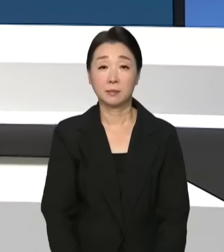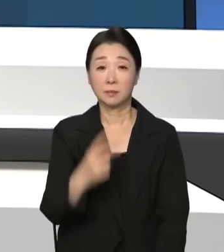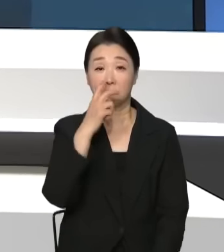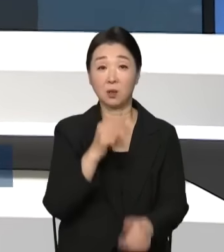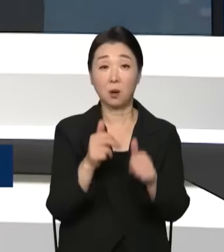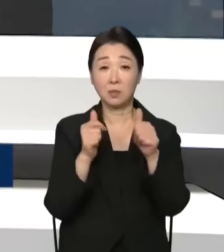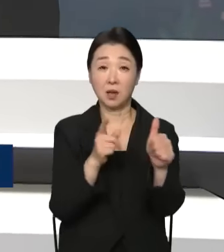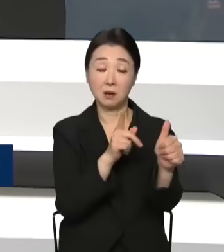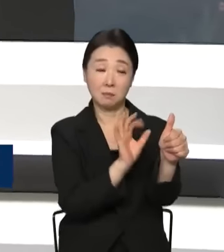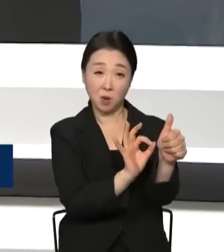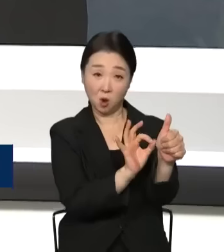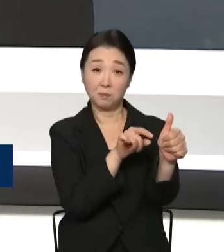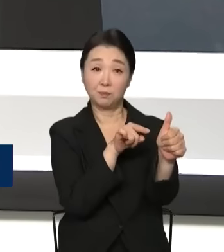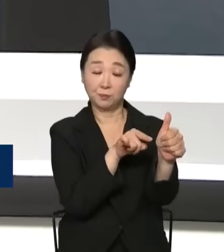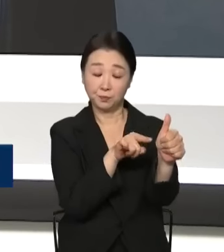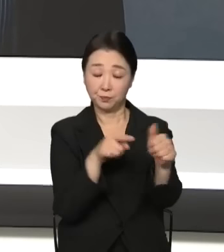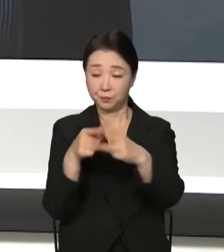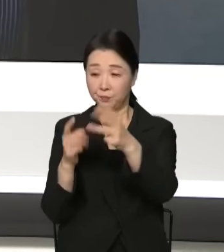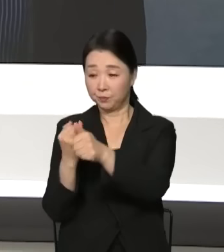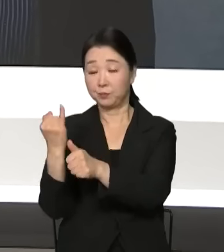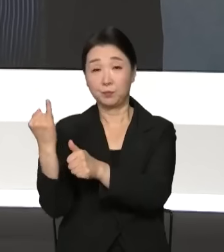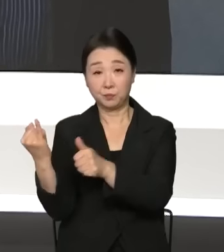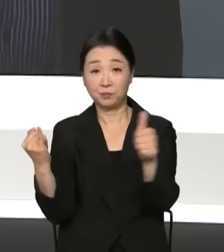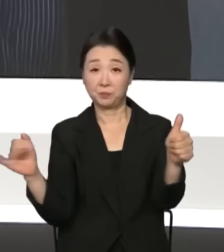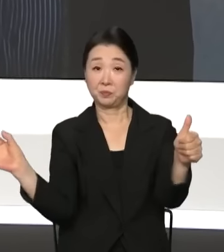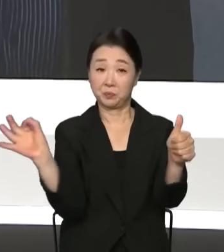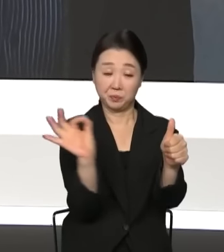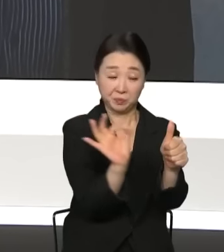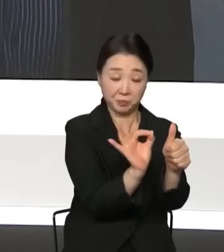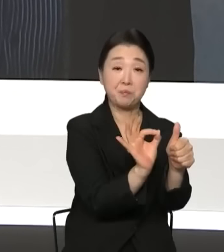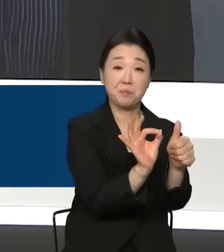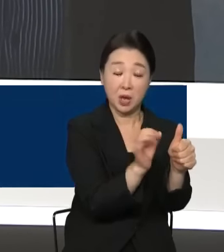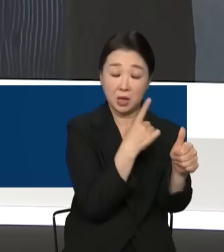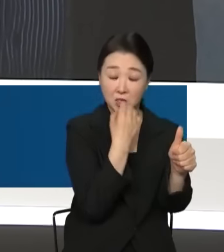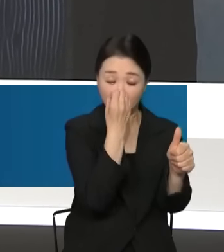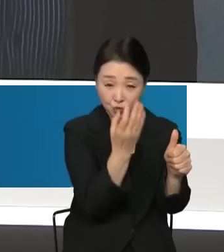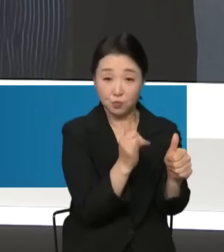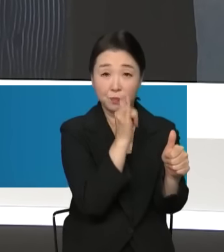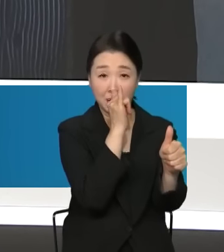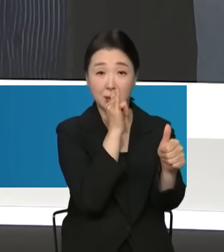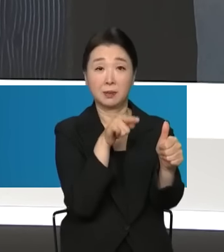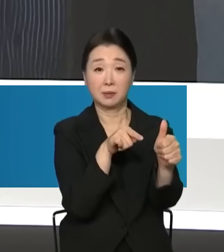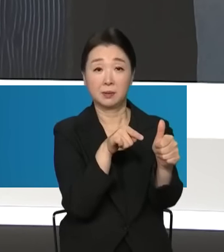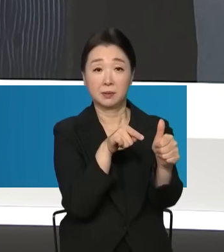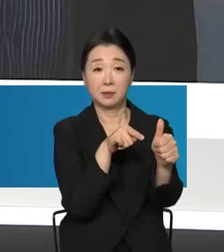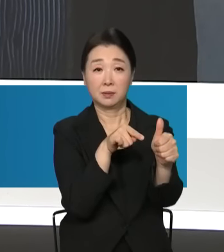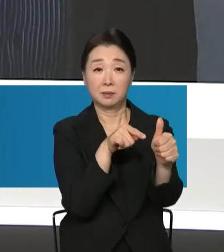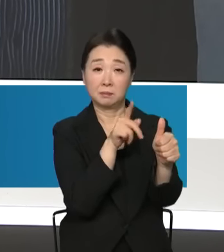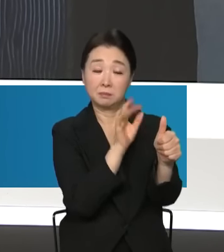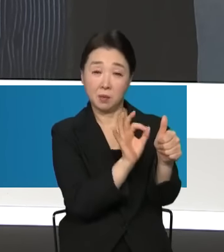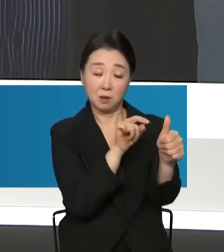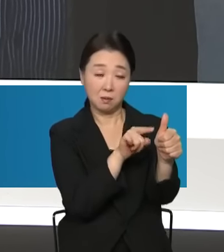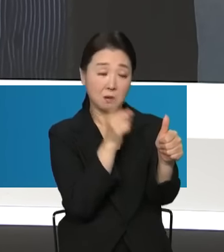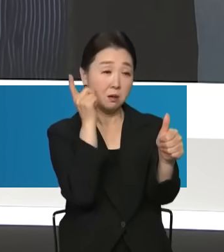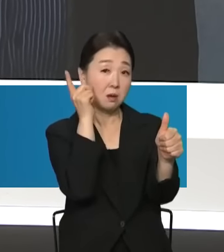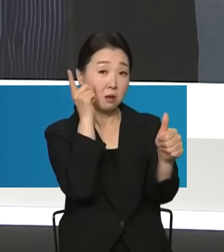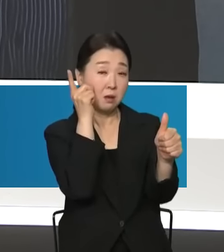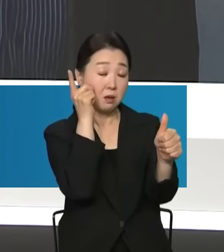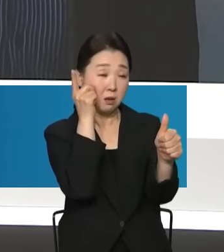검찰이 명태균 씨로부터 김건희 여사에게 돈을 받았다는 취지의 진술을 확보한 걸로 전해졌습니다. 명